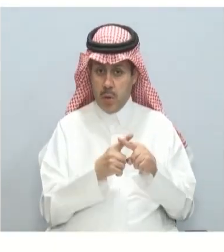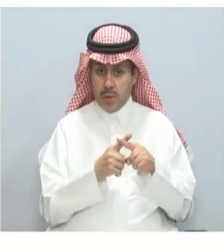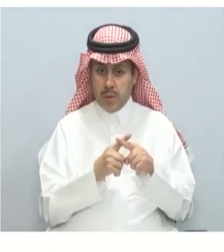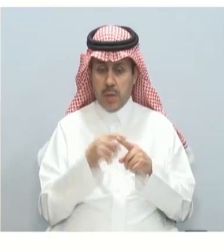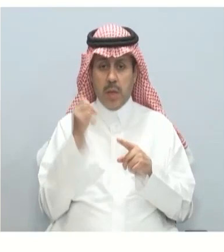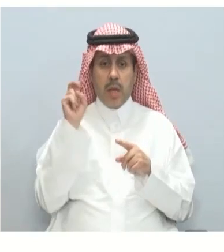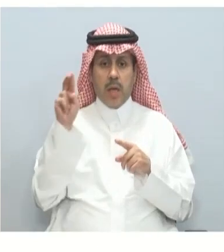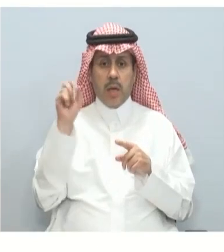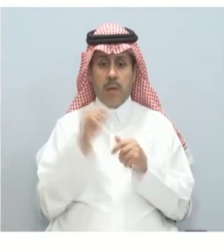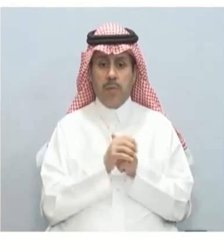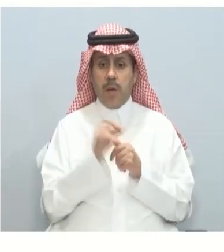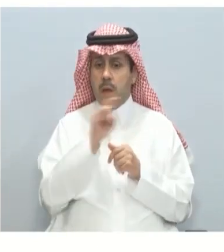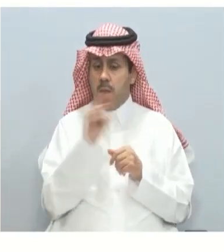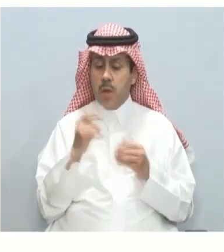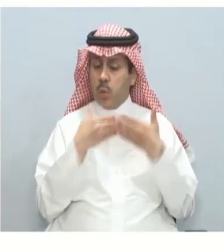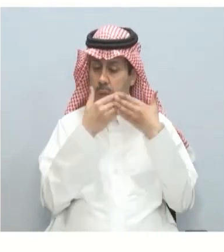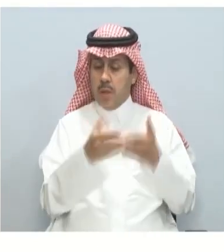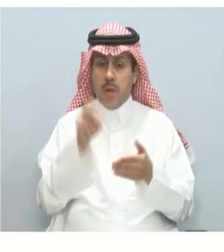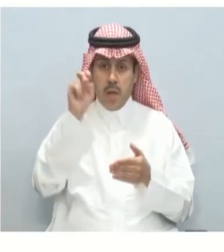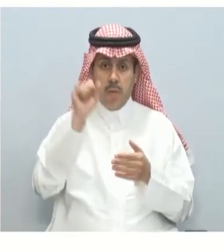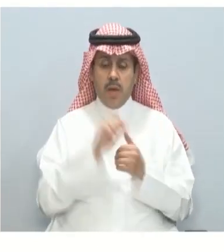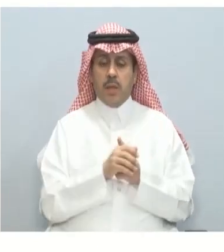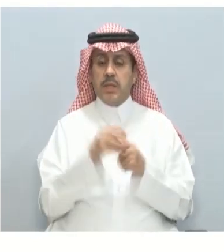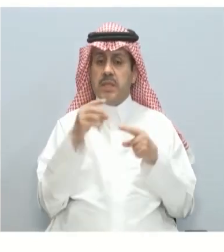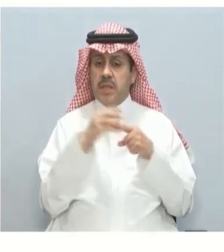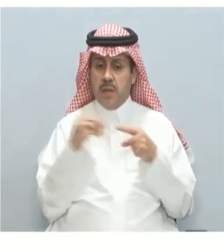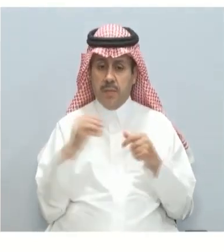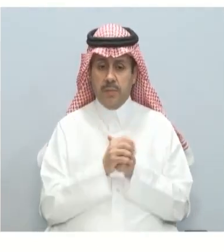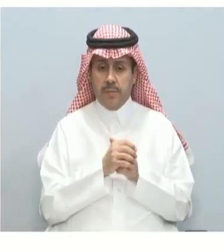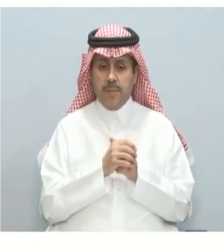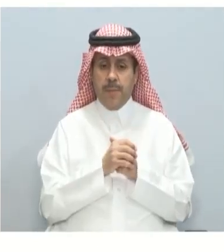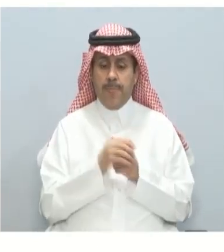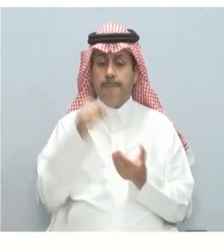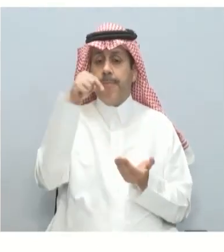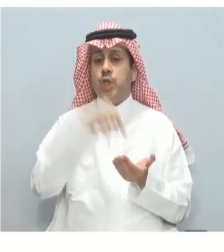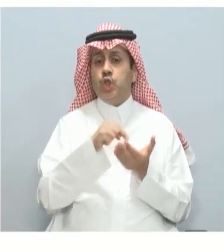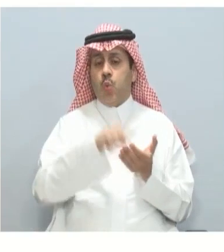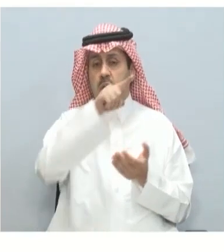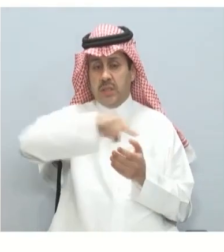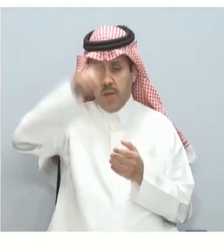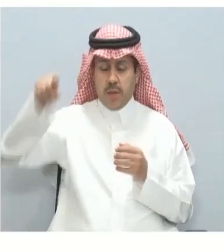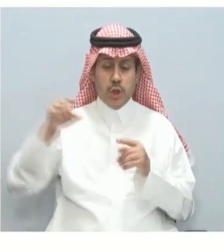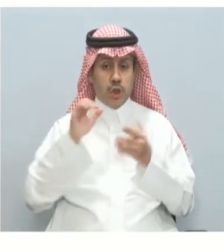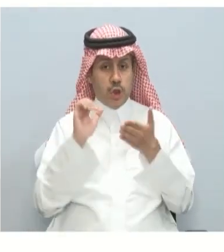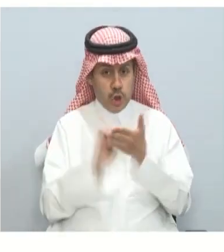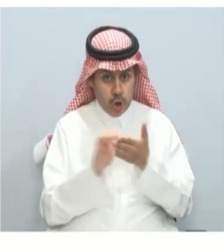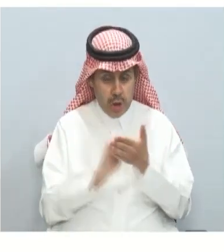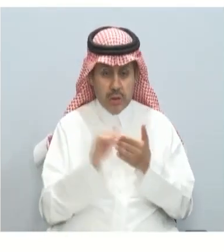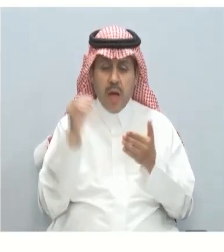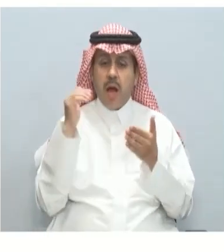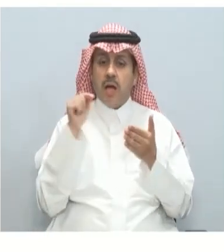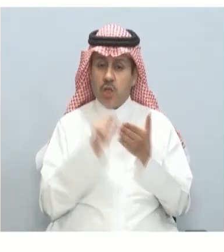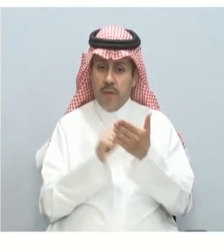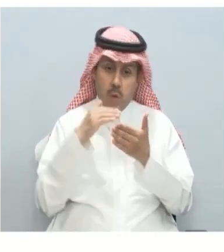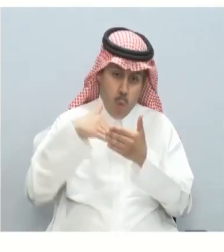القيم لن يعطينا قيمه سالبه عرفناها باننا اخذنا ما بداخل الجذر شرطنا شرط انه يكون اكبر او يساوي